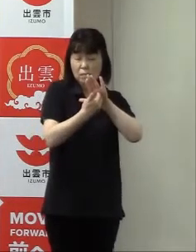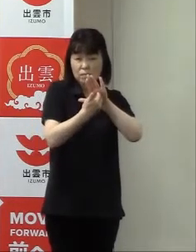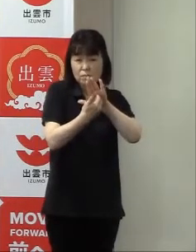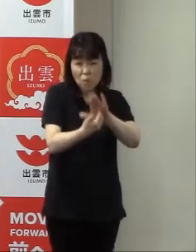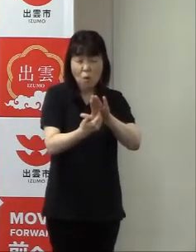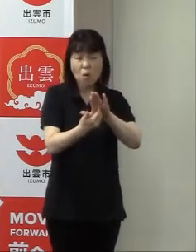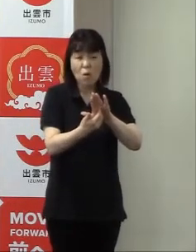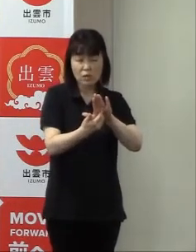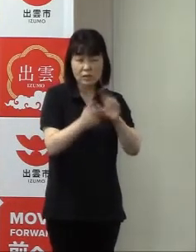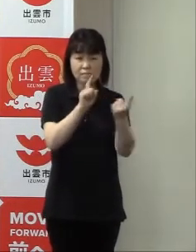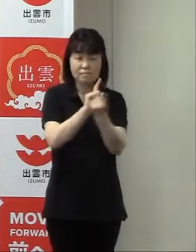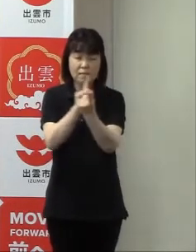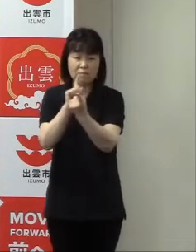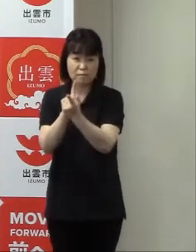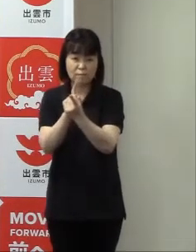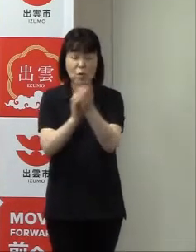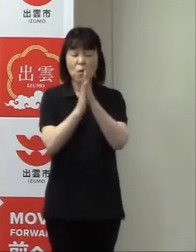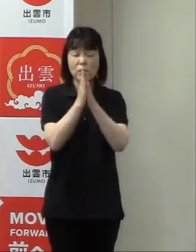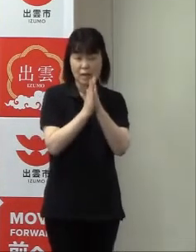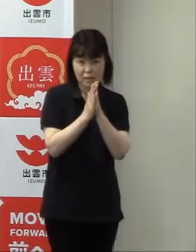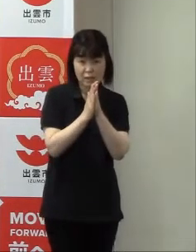願いをいたします。